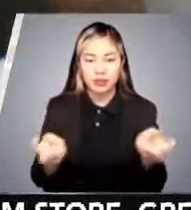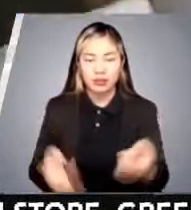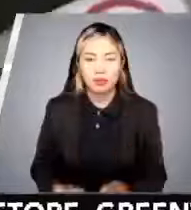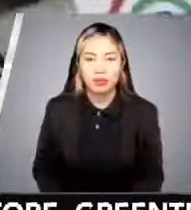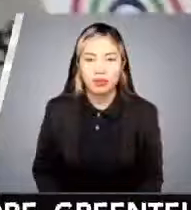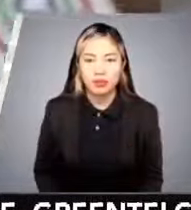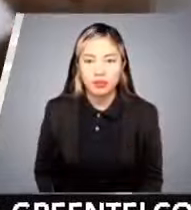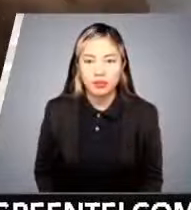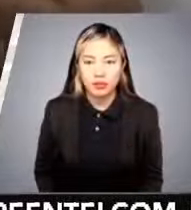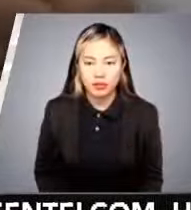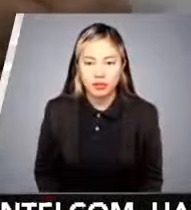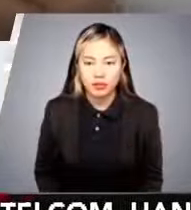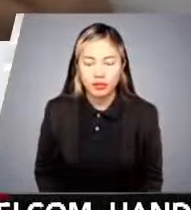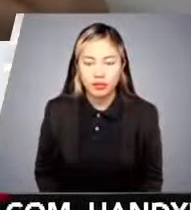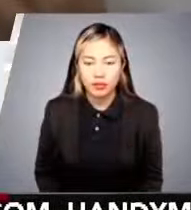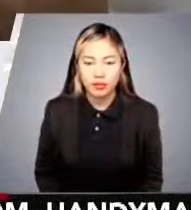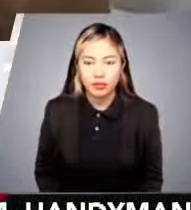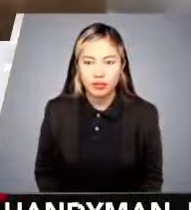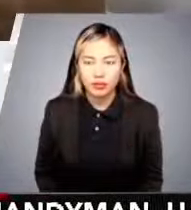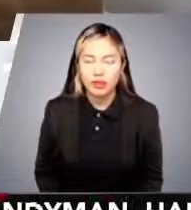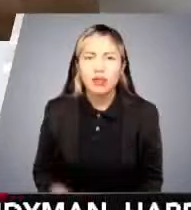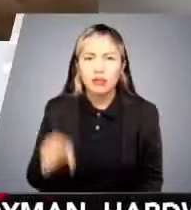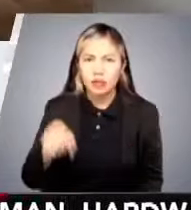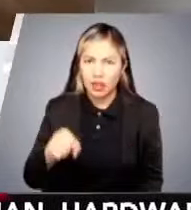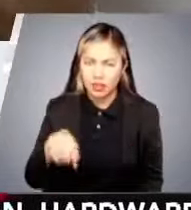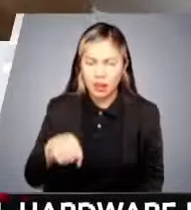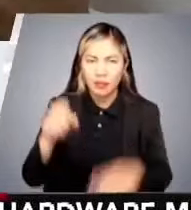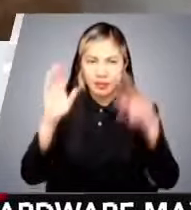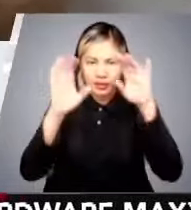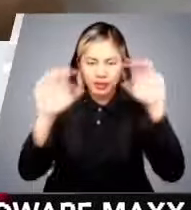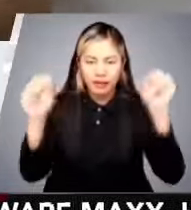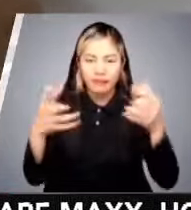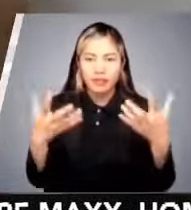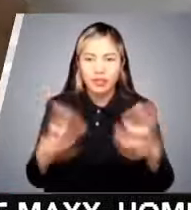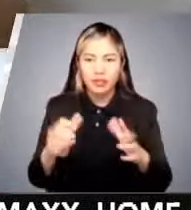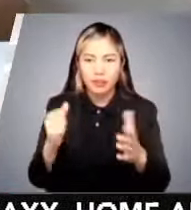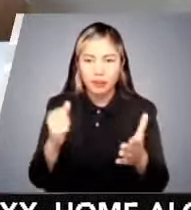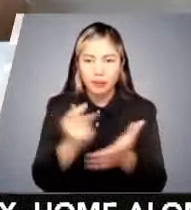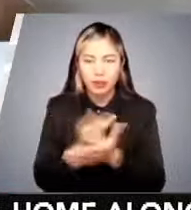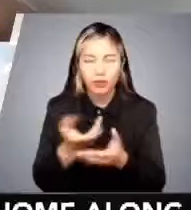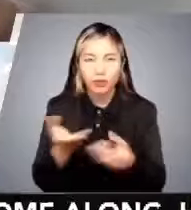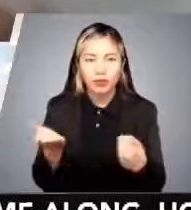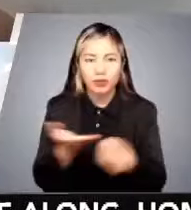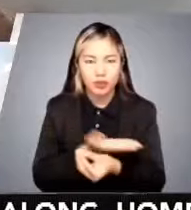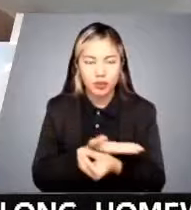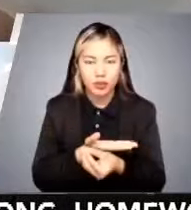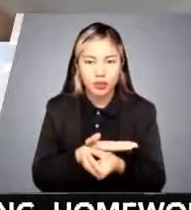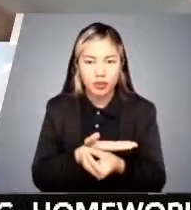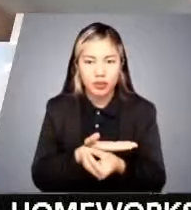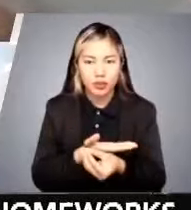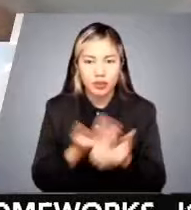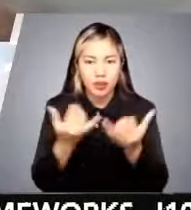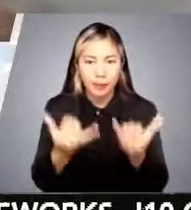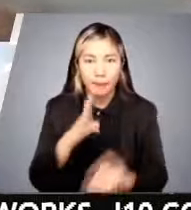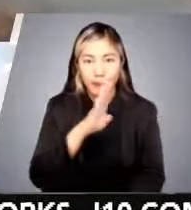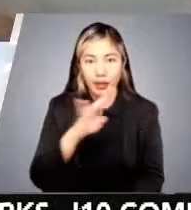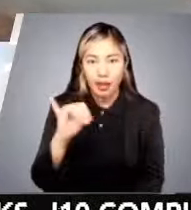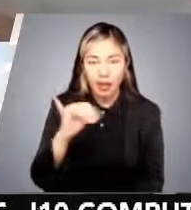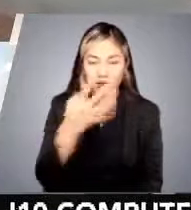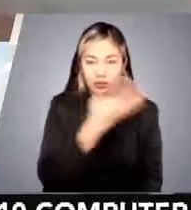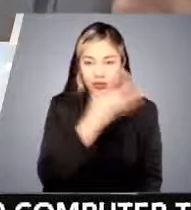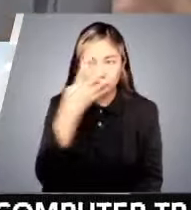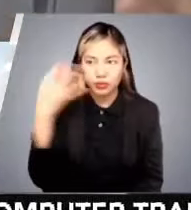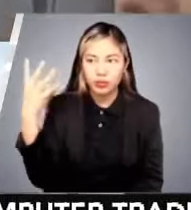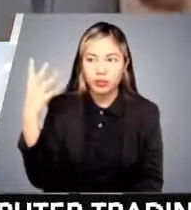gabinete Yes the President has approved the dismissal of the current bi commissioner Yes that is